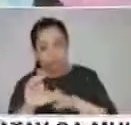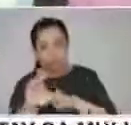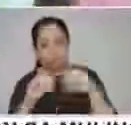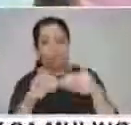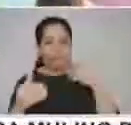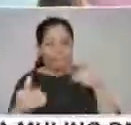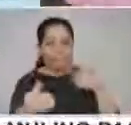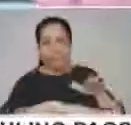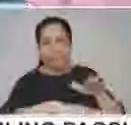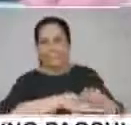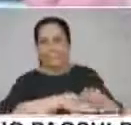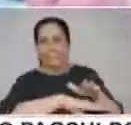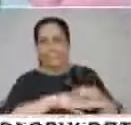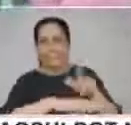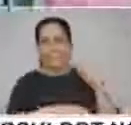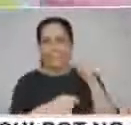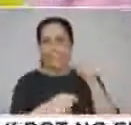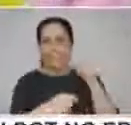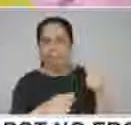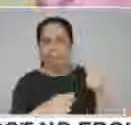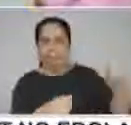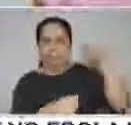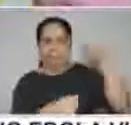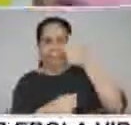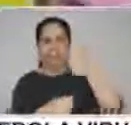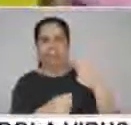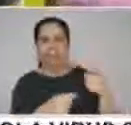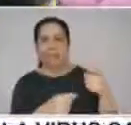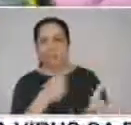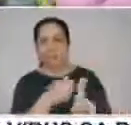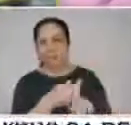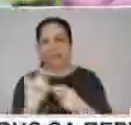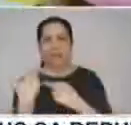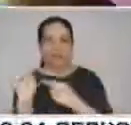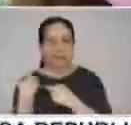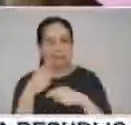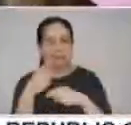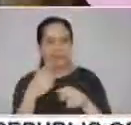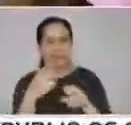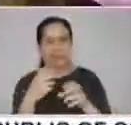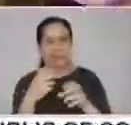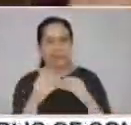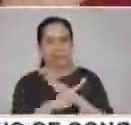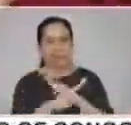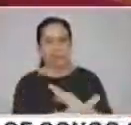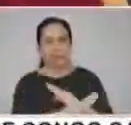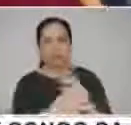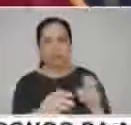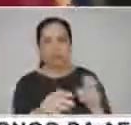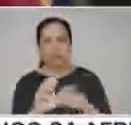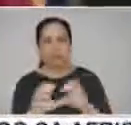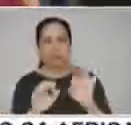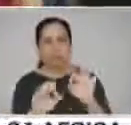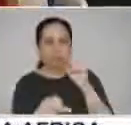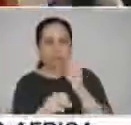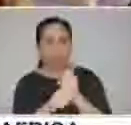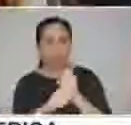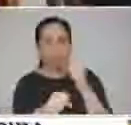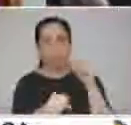sir, yung mga pasahero po natin, tsaka yung mga konduktor, ano po yung nais nating ibigay na mensahe para po hindi po sila